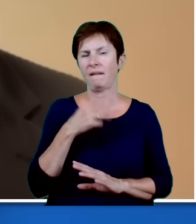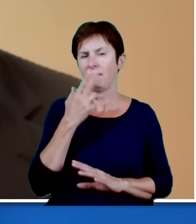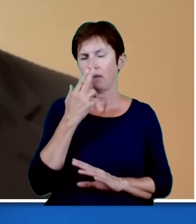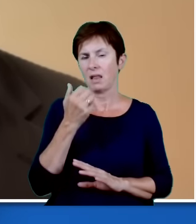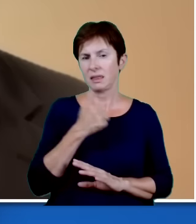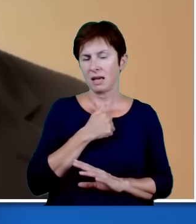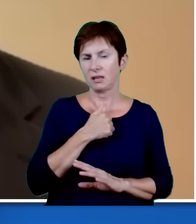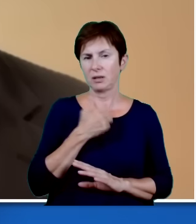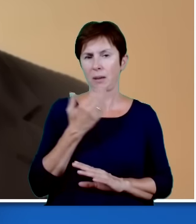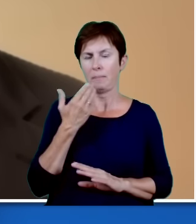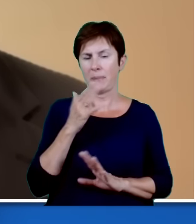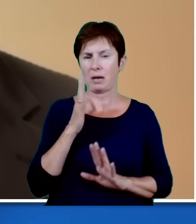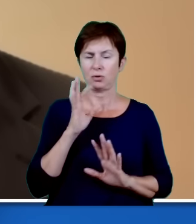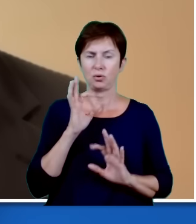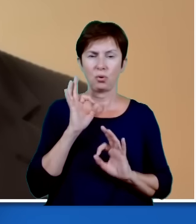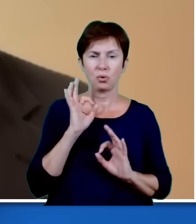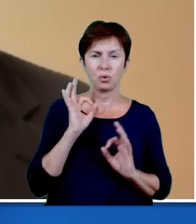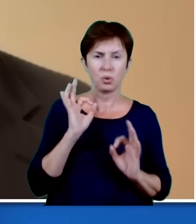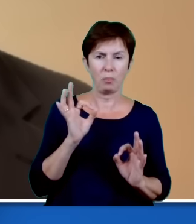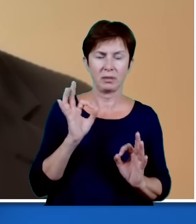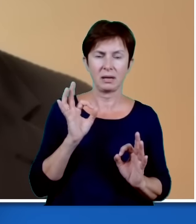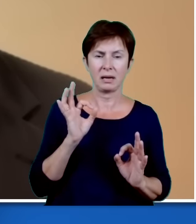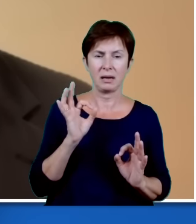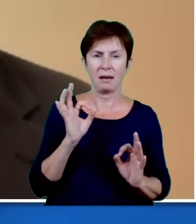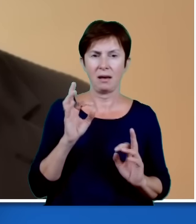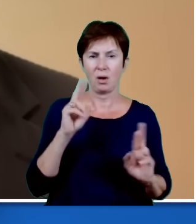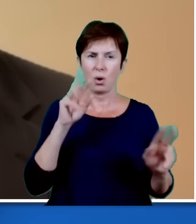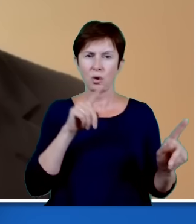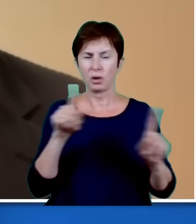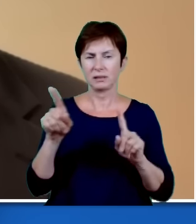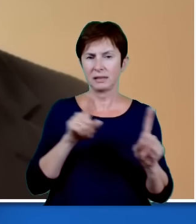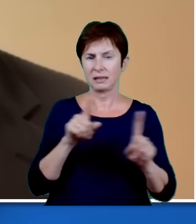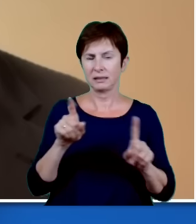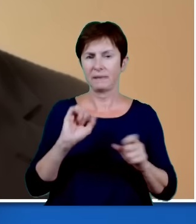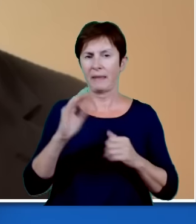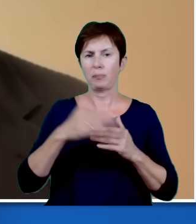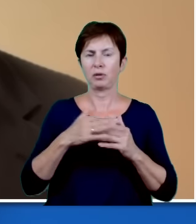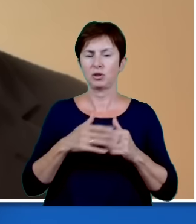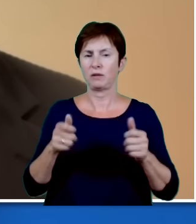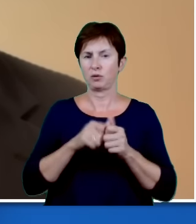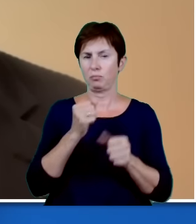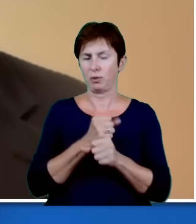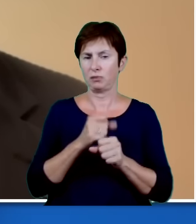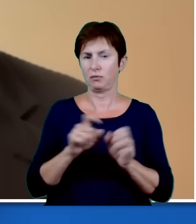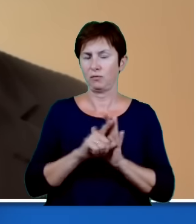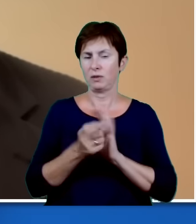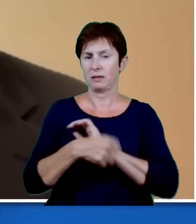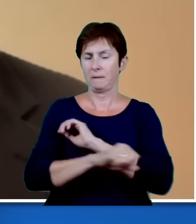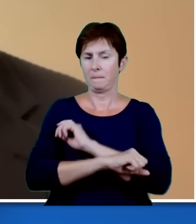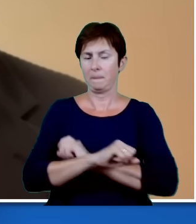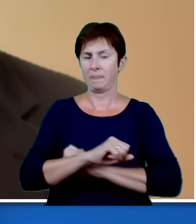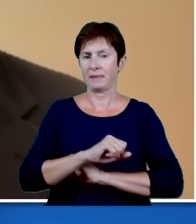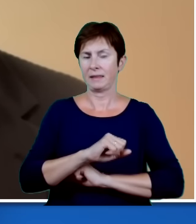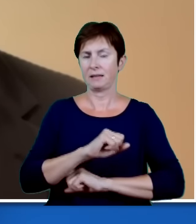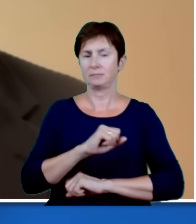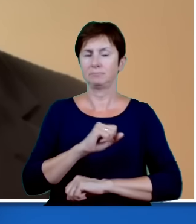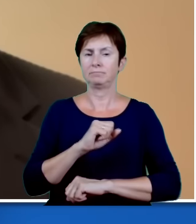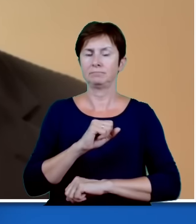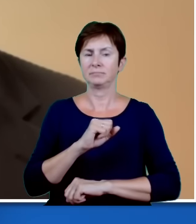dobrego rozeznania środowiska najbliższych współpracowników w tym wiceprezydenta kandydata na